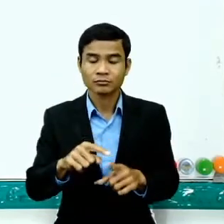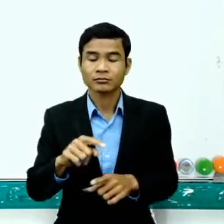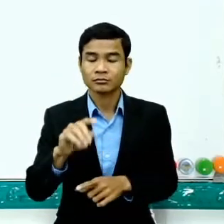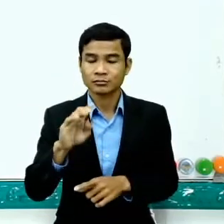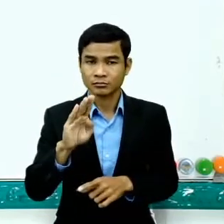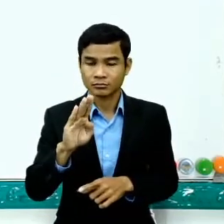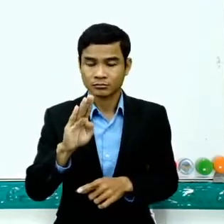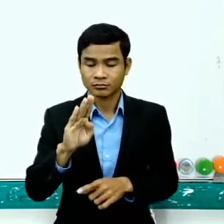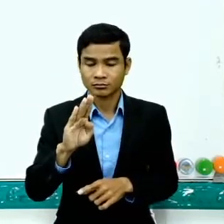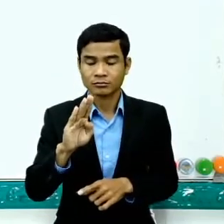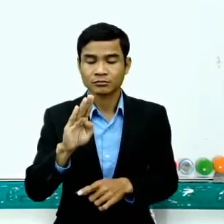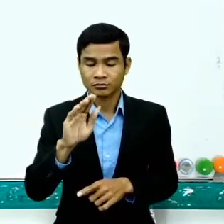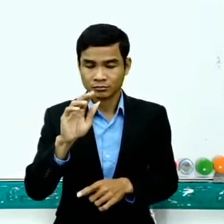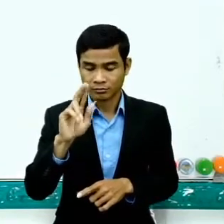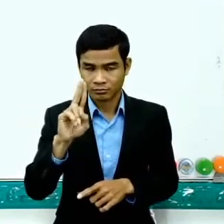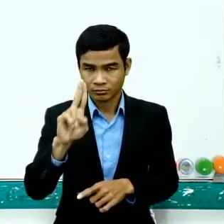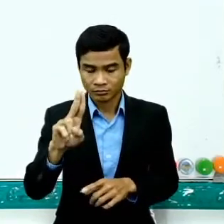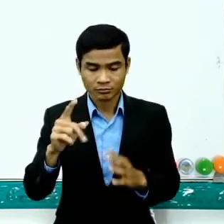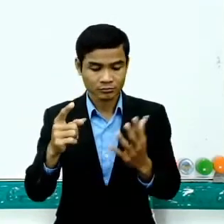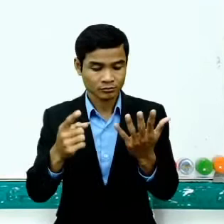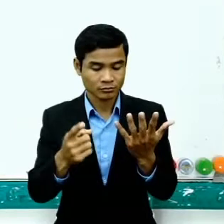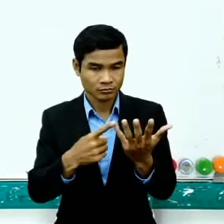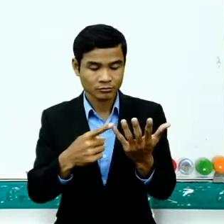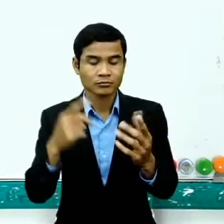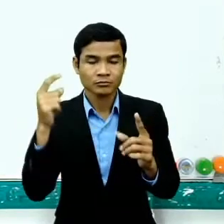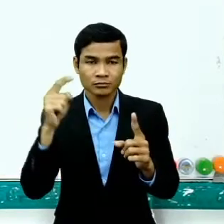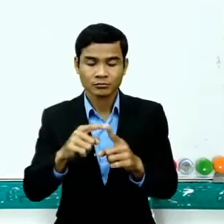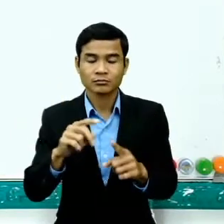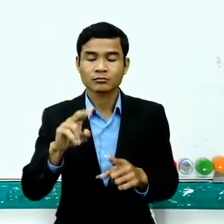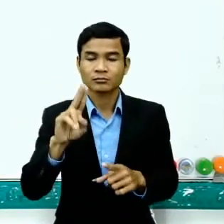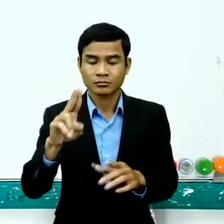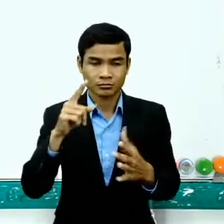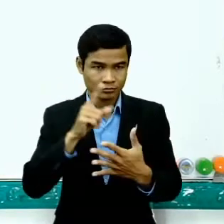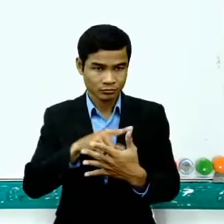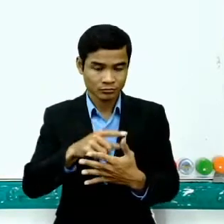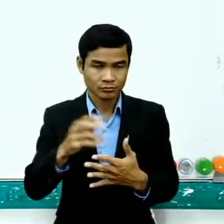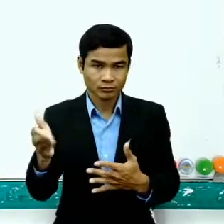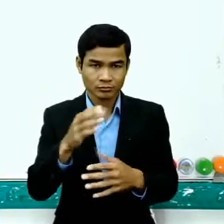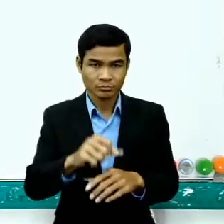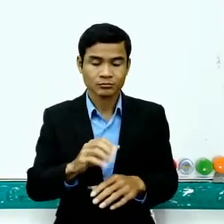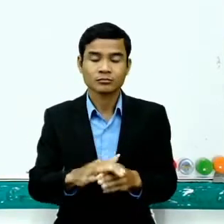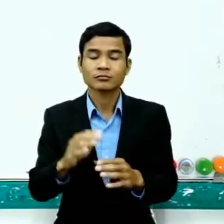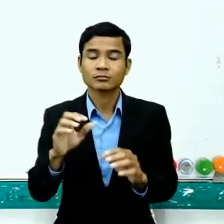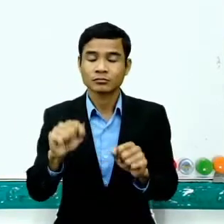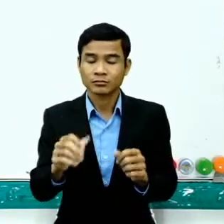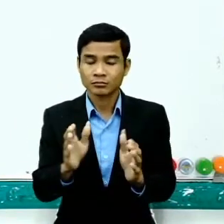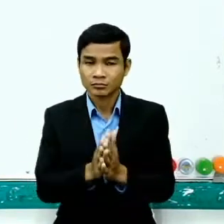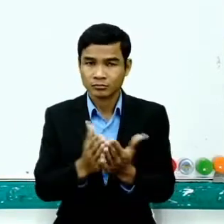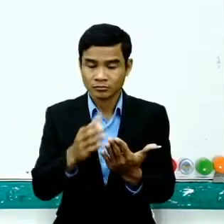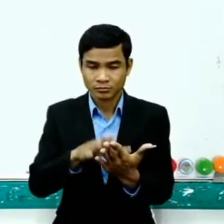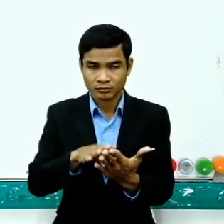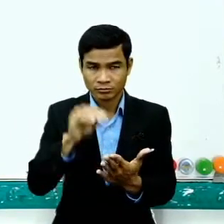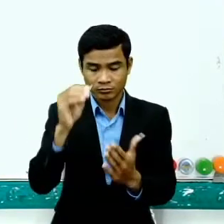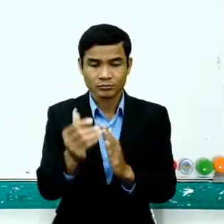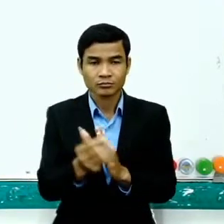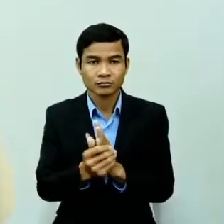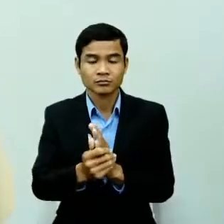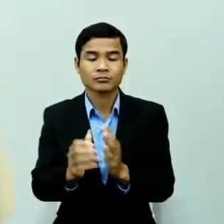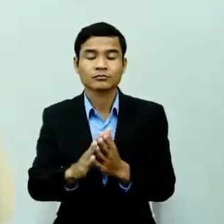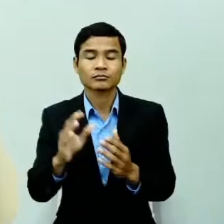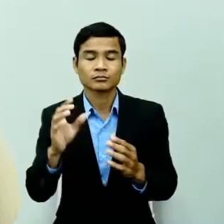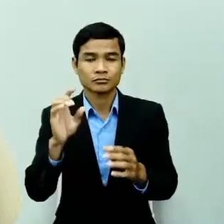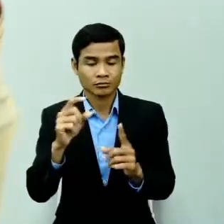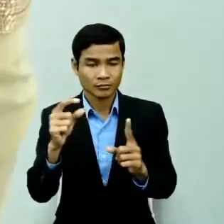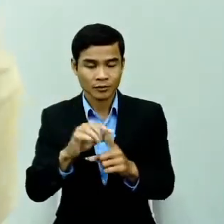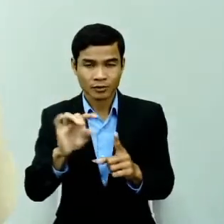chiềng chạm đồng tiết con lược super sắc sắc cổ nội tâm bỏ đặt đa nẹt cừu ở côn xịt mai đây mảnh cứ pi